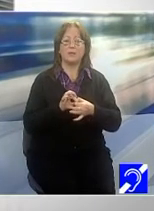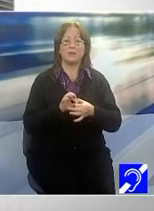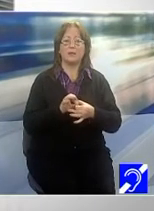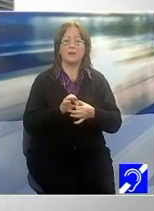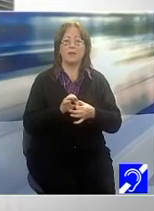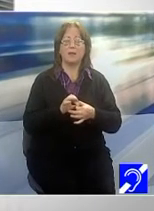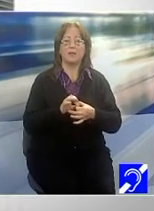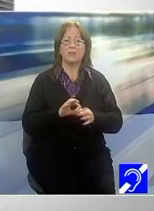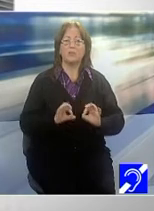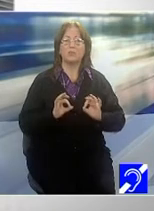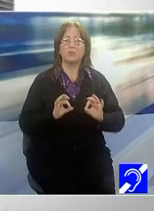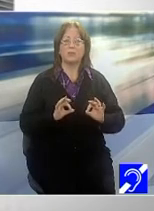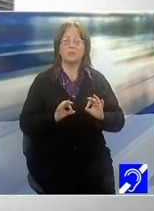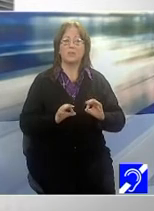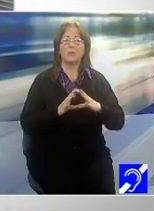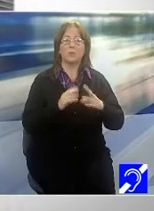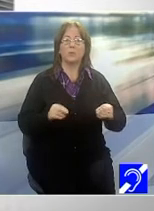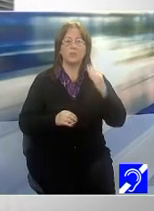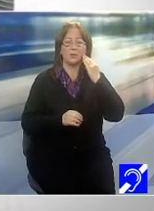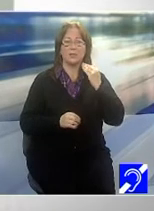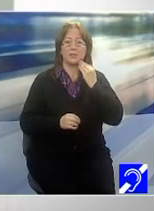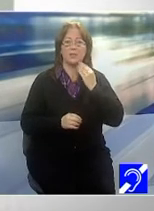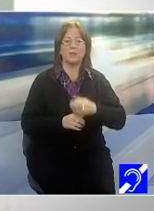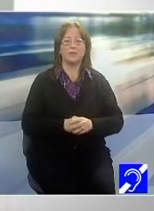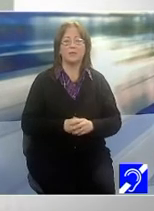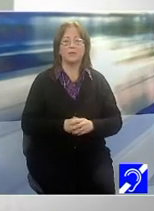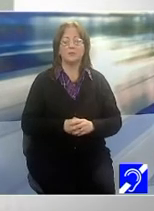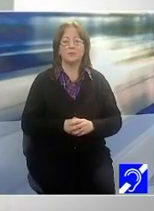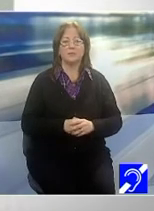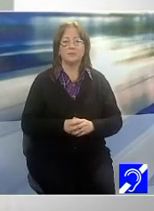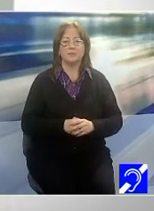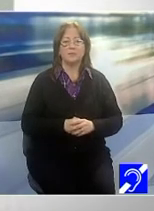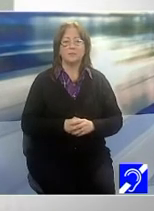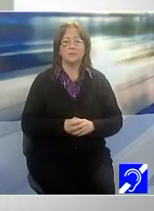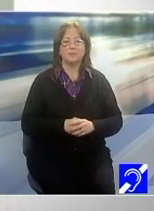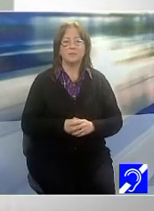destul de strânsă româno-americană, iar în